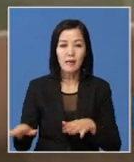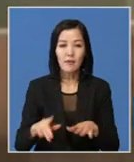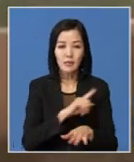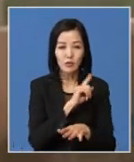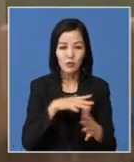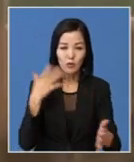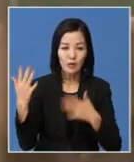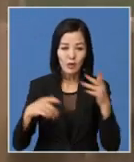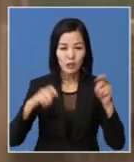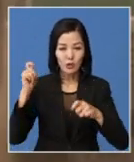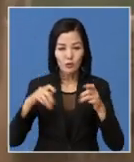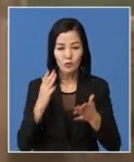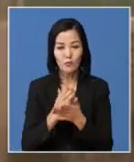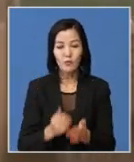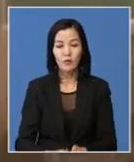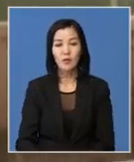мен жауын жауып тұр.